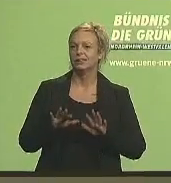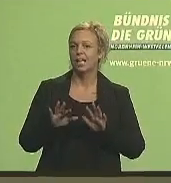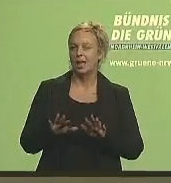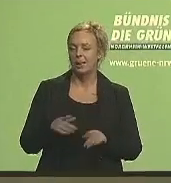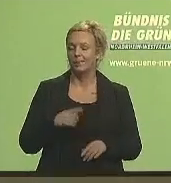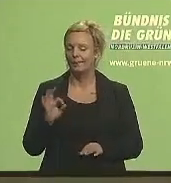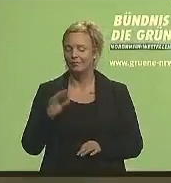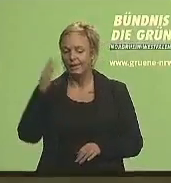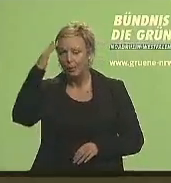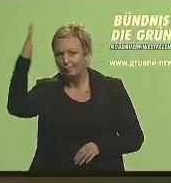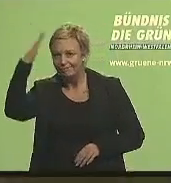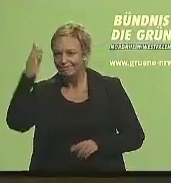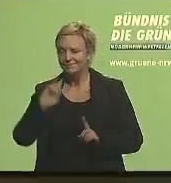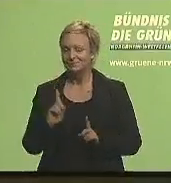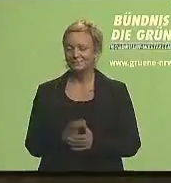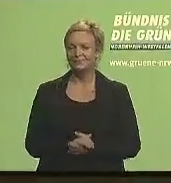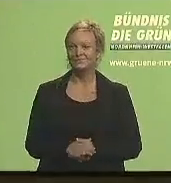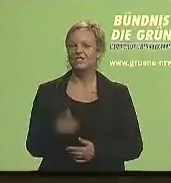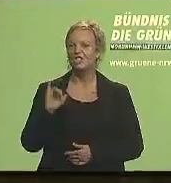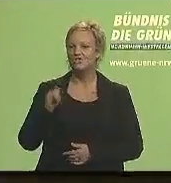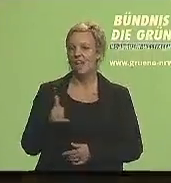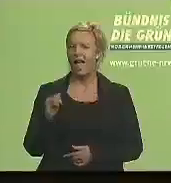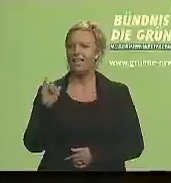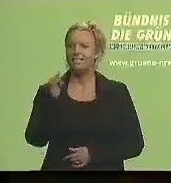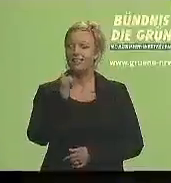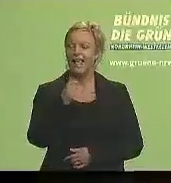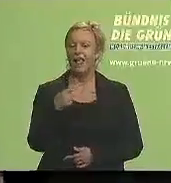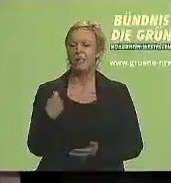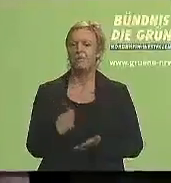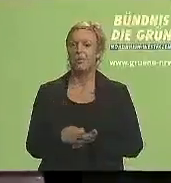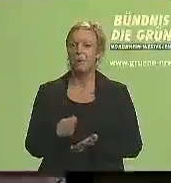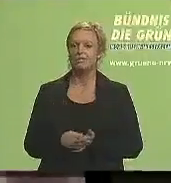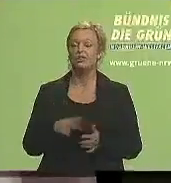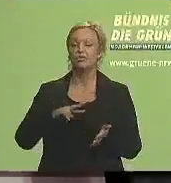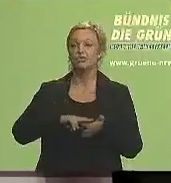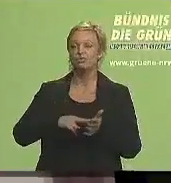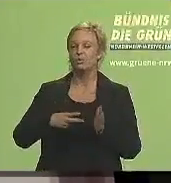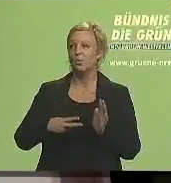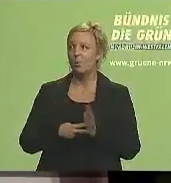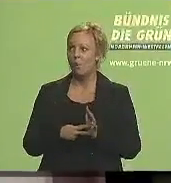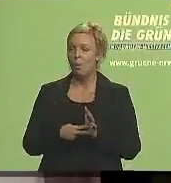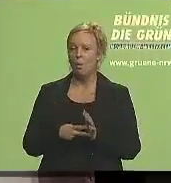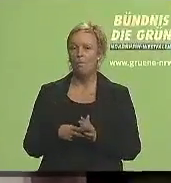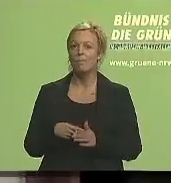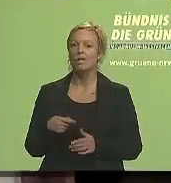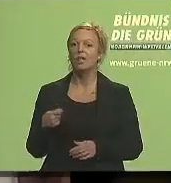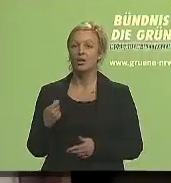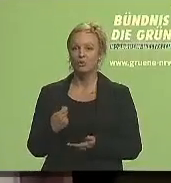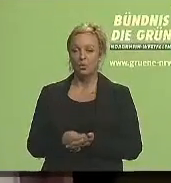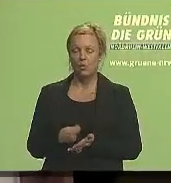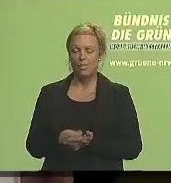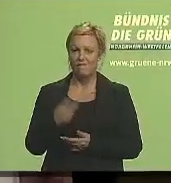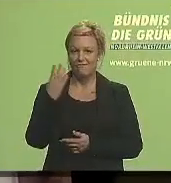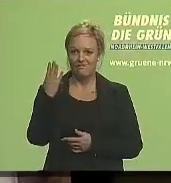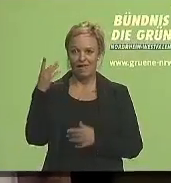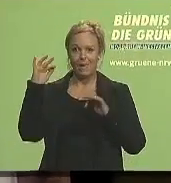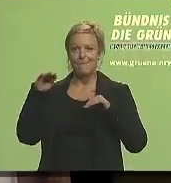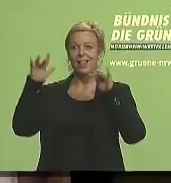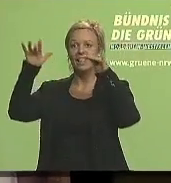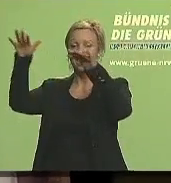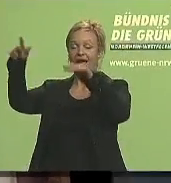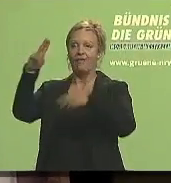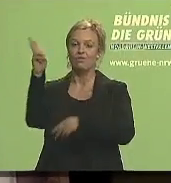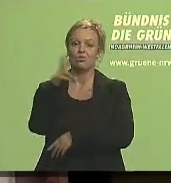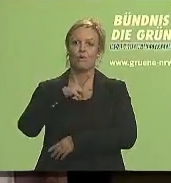bekommt. Schwarz-Gelb kostet Stromkunden 4 Milliarden Euro, liebe Freundinnen und